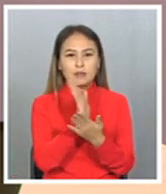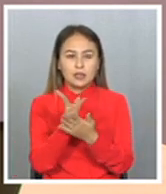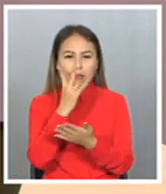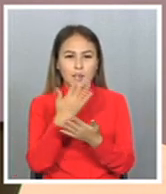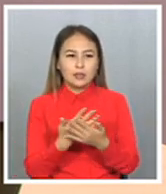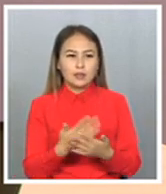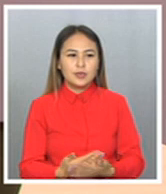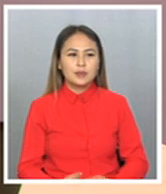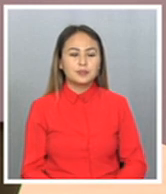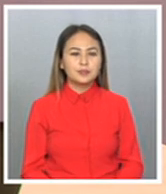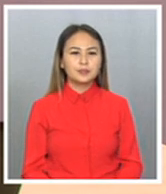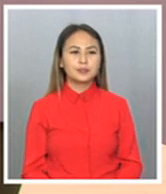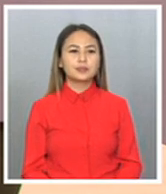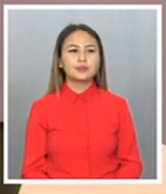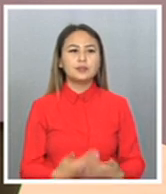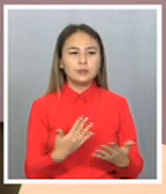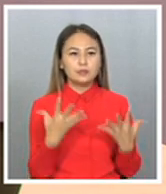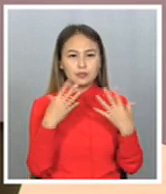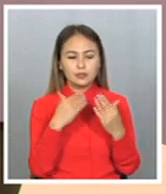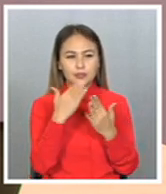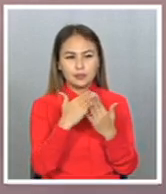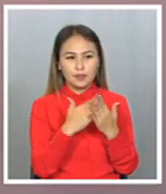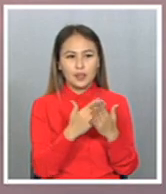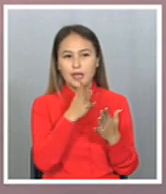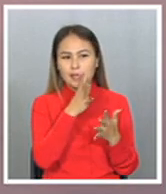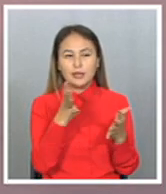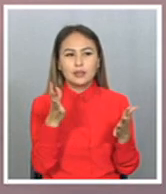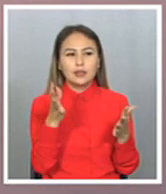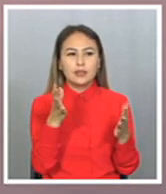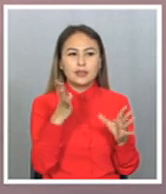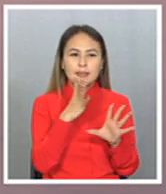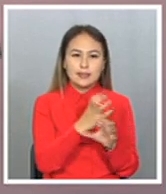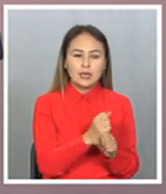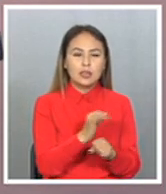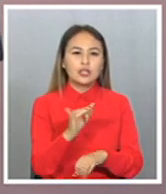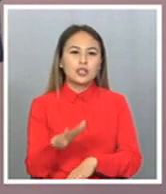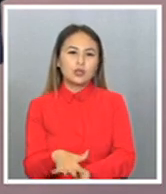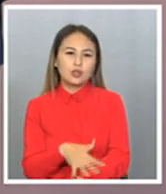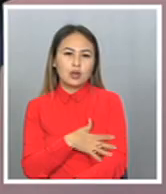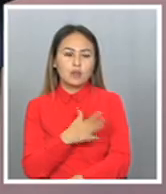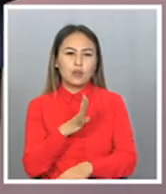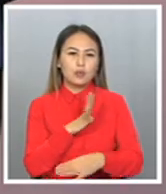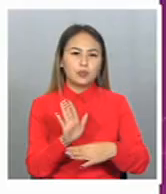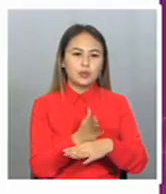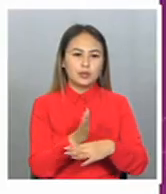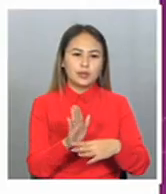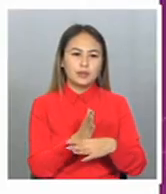атаймыз. Қоректік тізбек қысқа және ұзақ болып